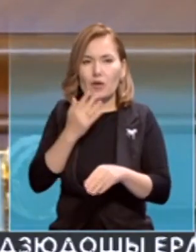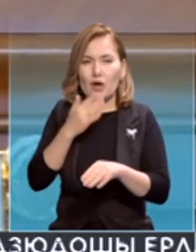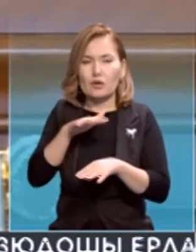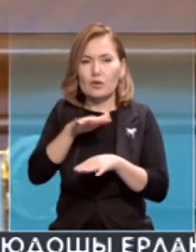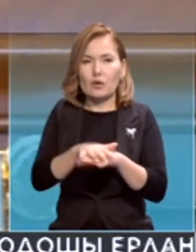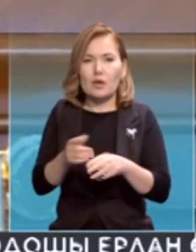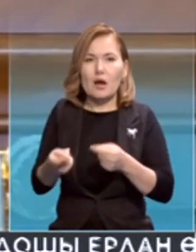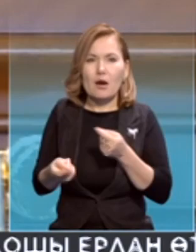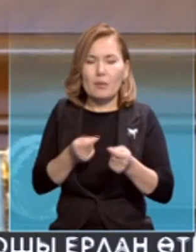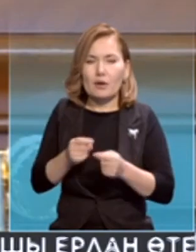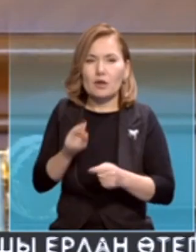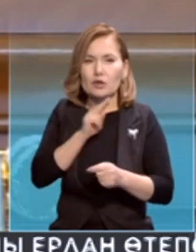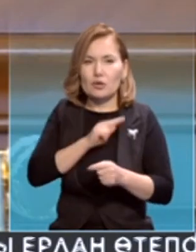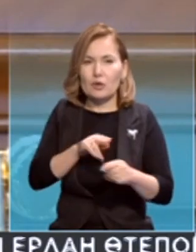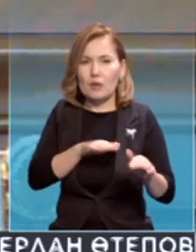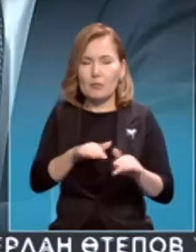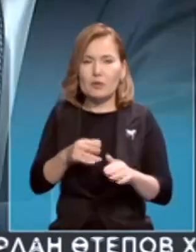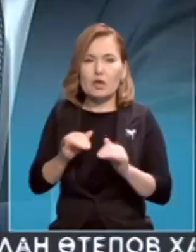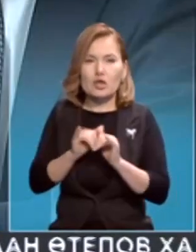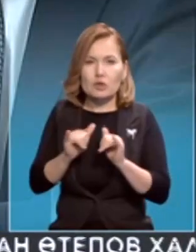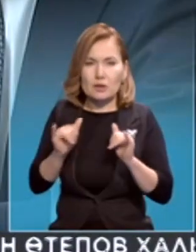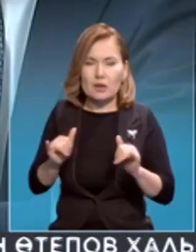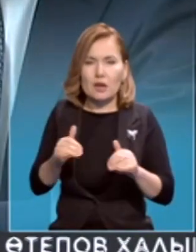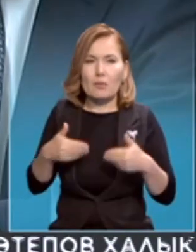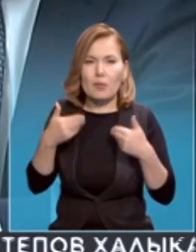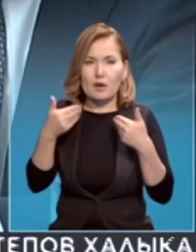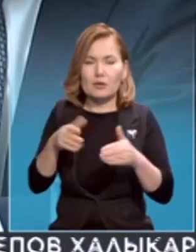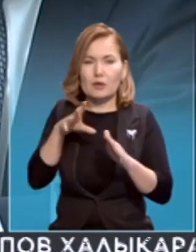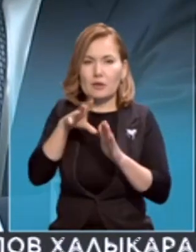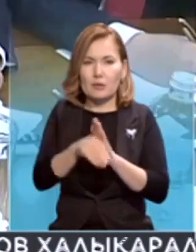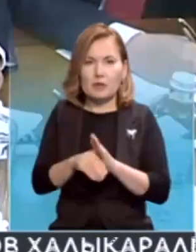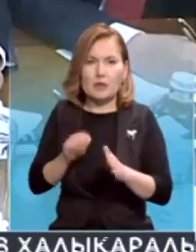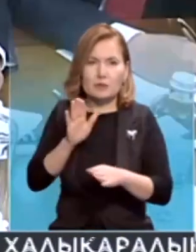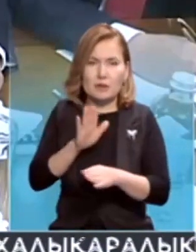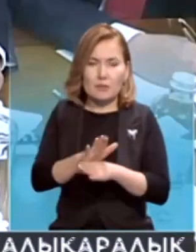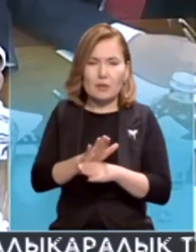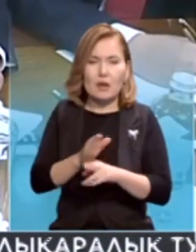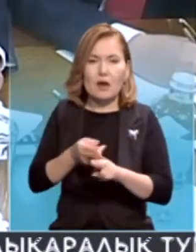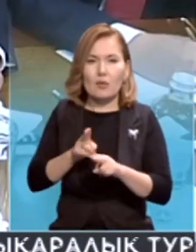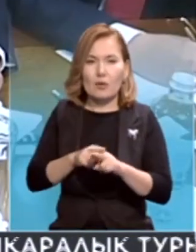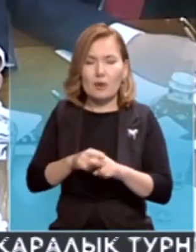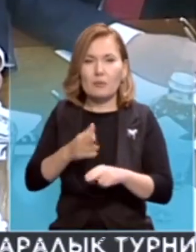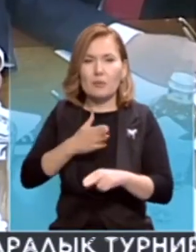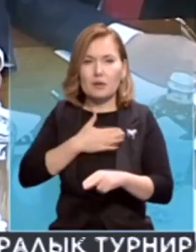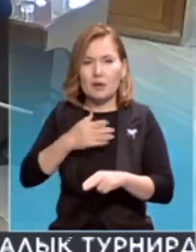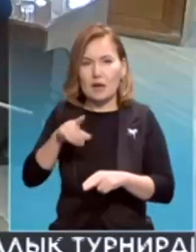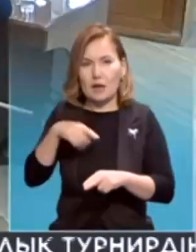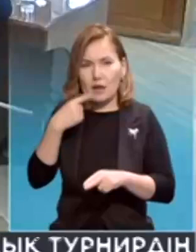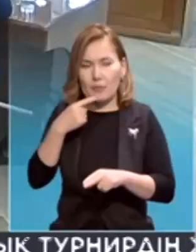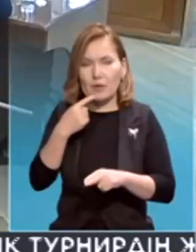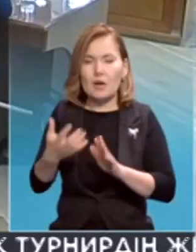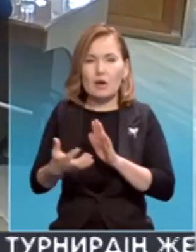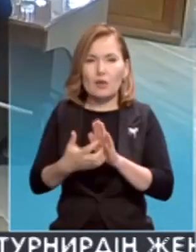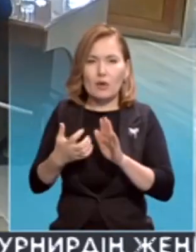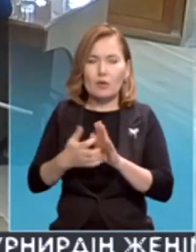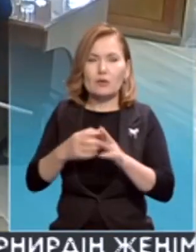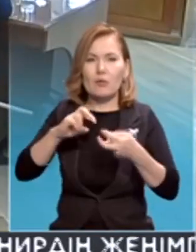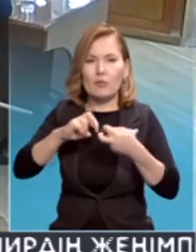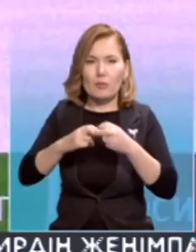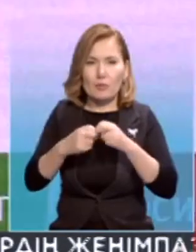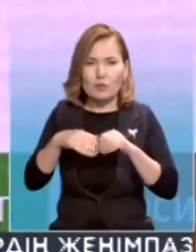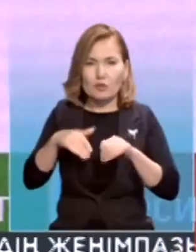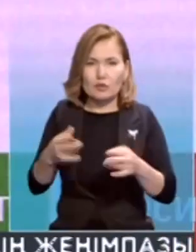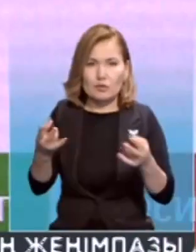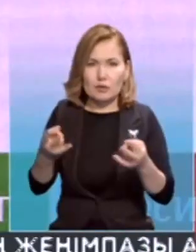kordu baskaru ısın jetildir turalı ısınız engizulu tapsıramın. Onda men aytıp ötken kemşilikter tügül eskerilüge